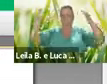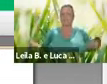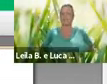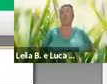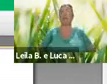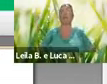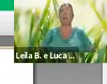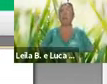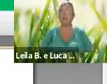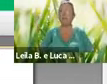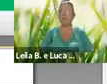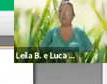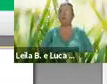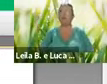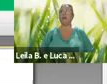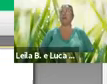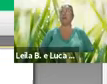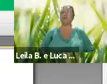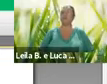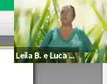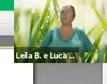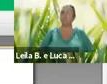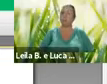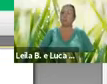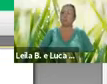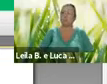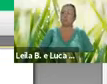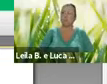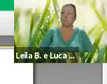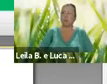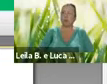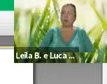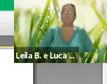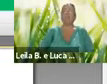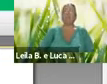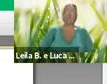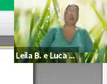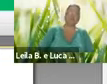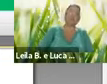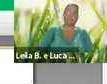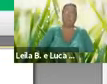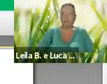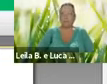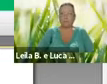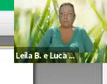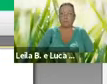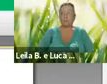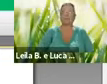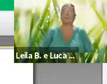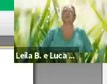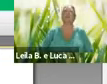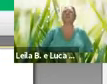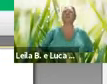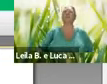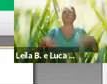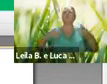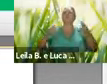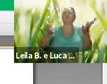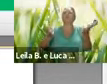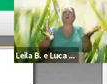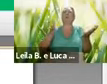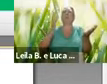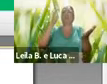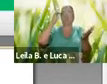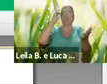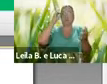un pensiero è mio o è dello spirito? Come faccio a sapere? No? È questo che lui